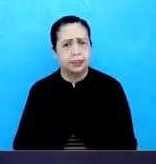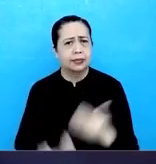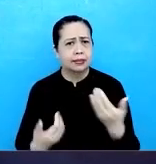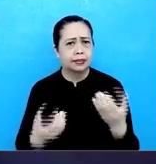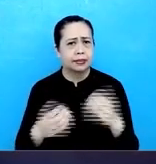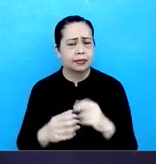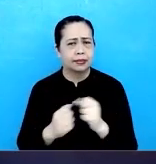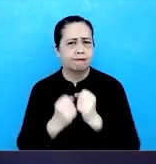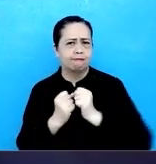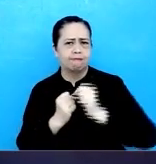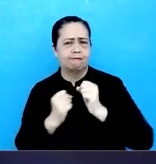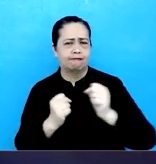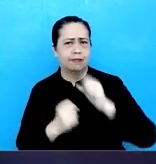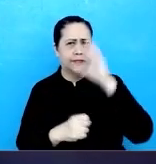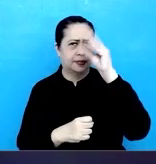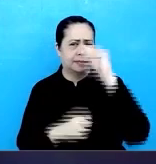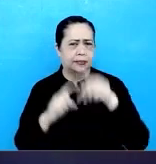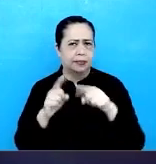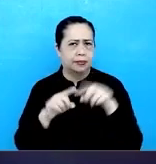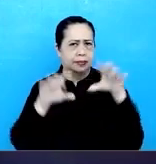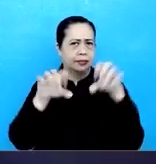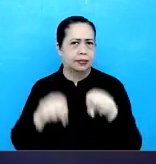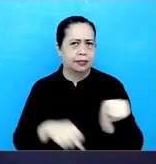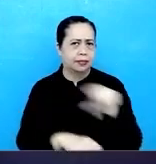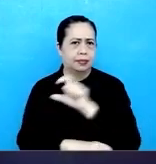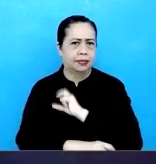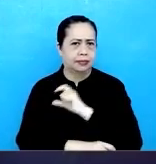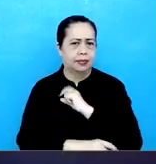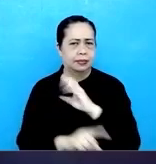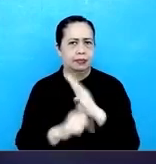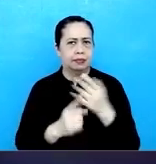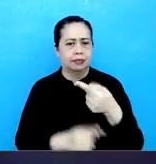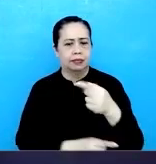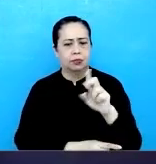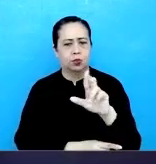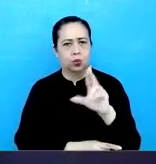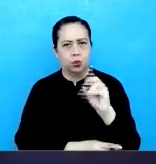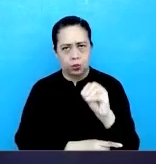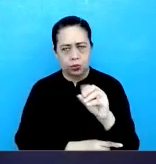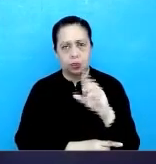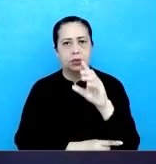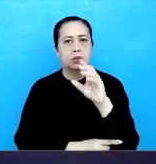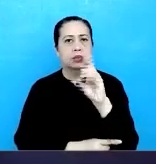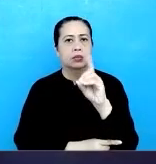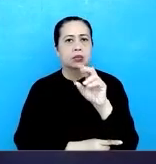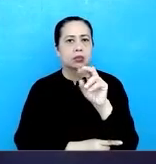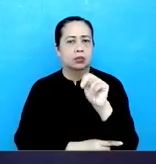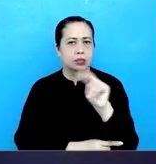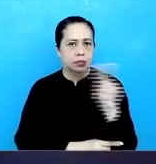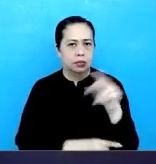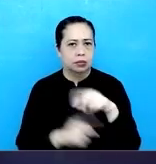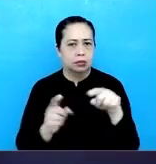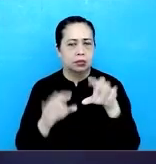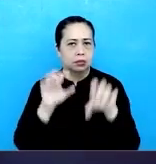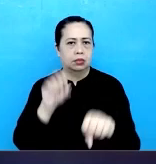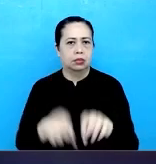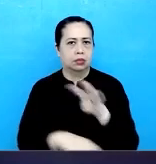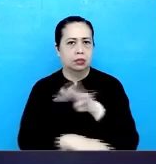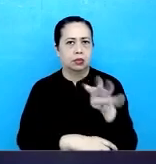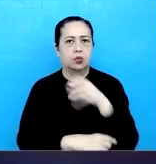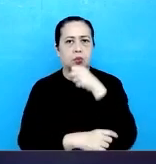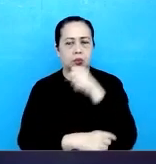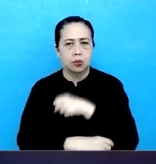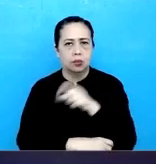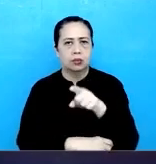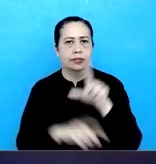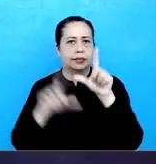Nagpupumiglas pa ang lalaking yan nang arestuhin ng mga pulis sa Barangay Gulod, Novaliches, Quezon City. Hinuli ang 44 na taong gulang na